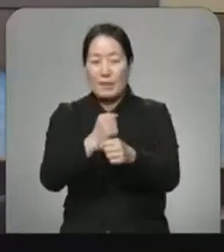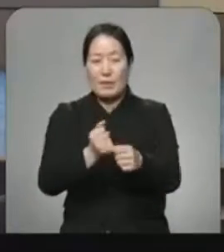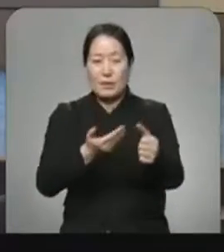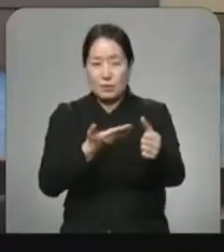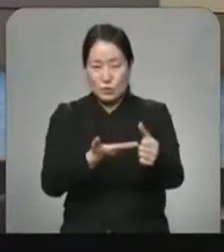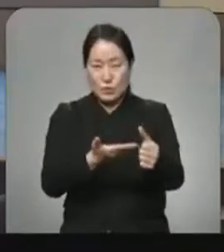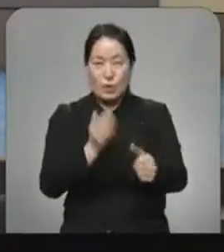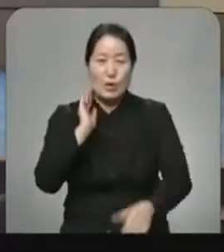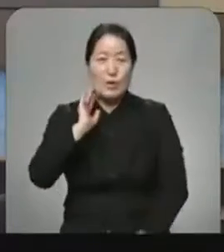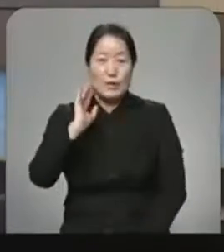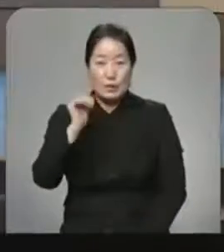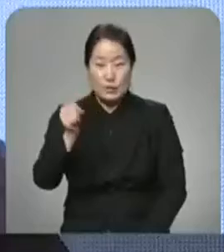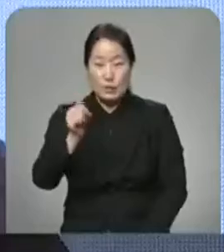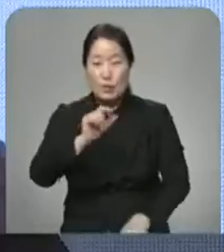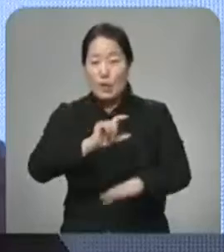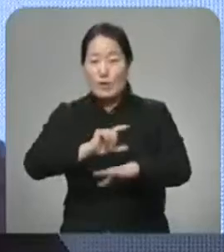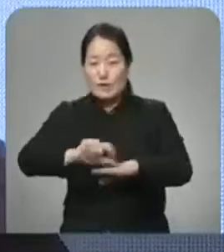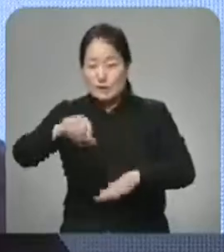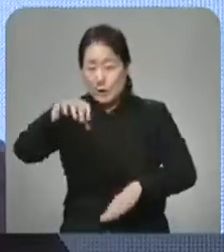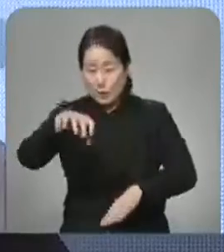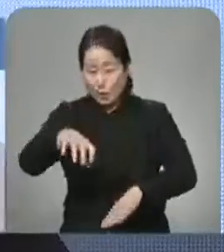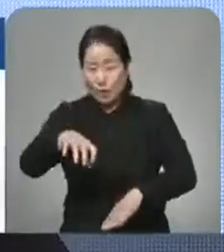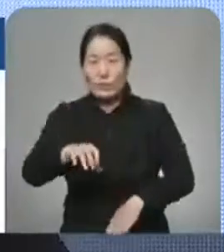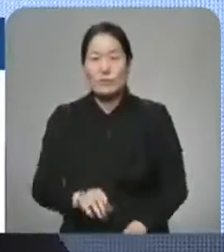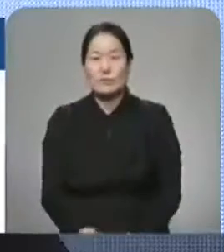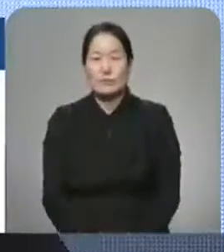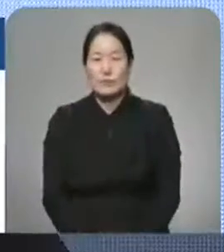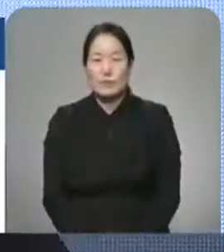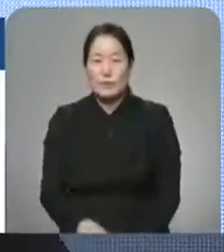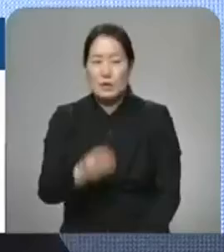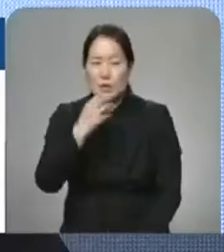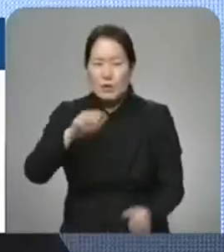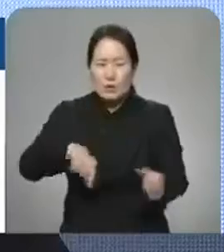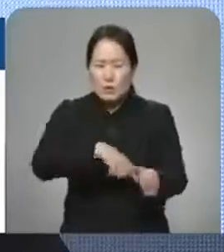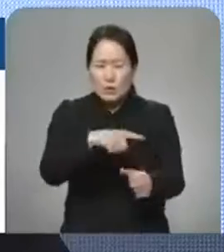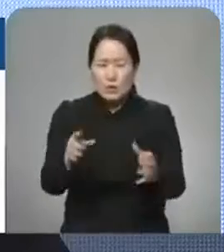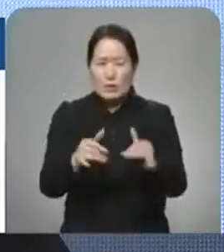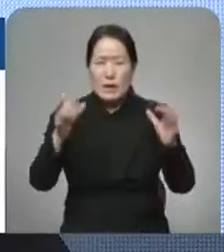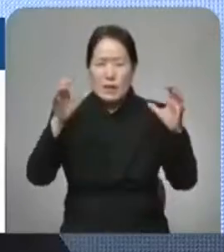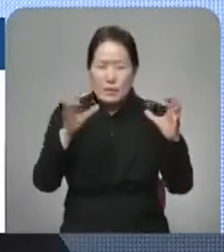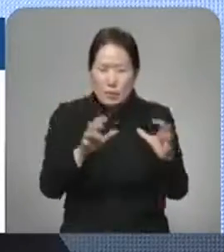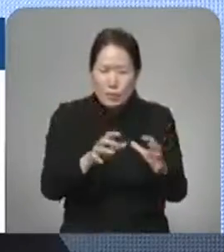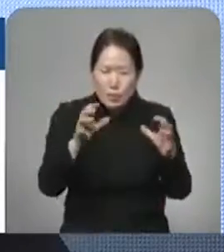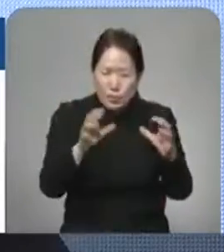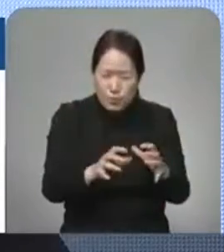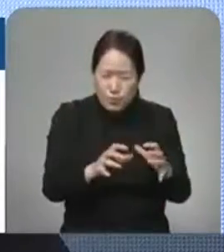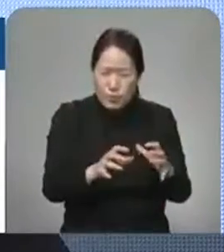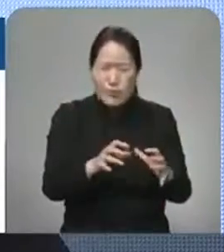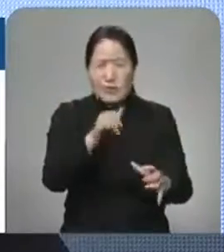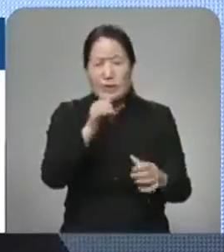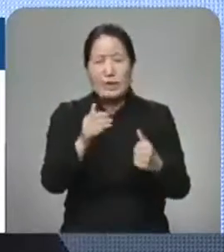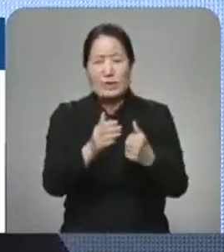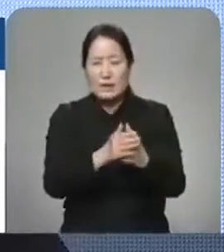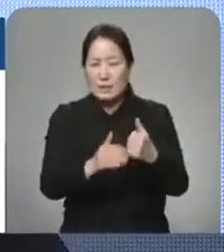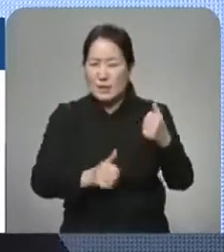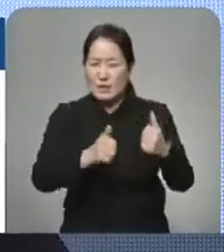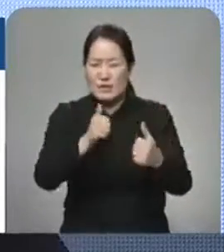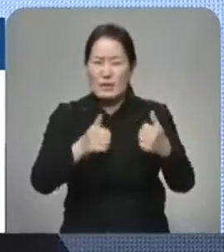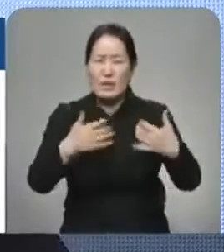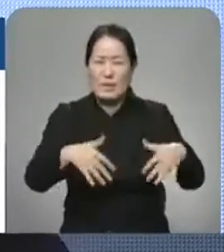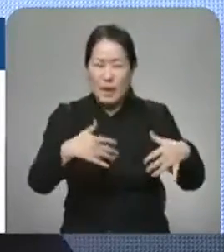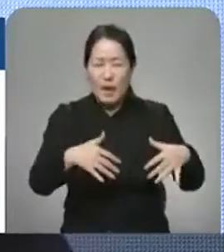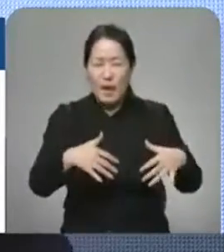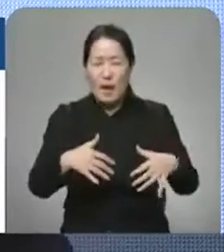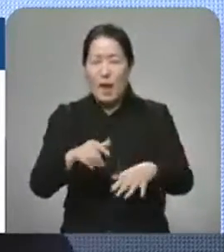방향입니다. 수도권은 과밀로 인해서 경쟁력을 잃어가고, 비수도권은 미개발, 저개발로